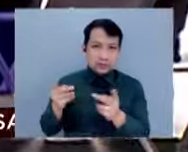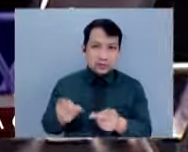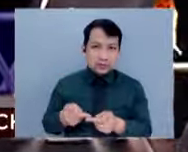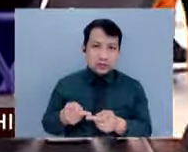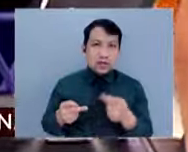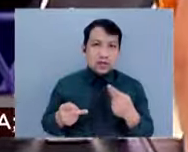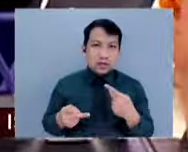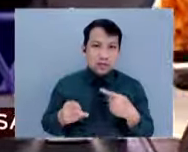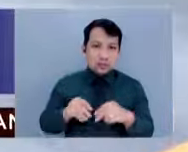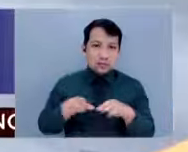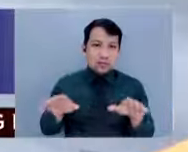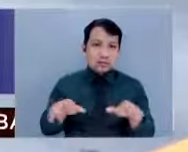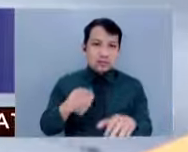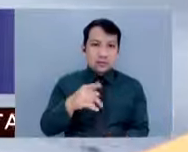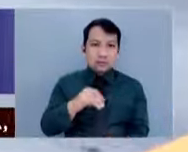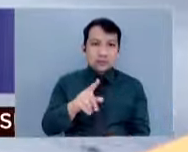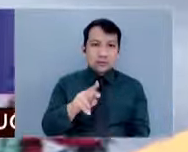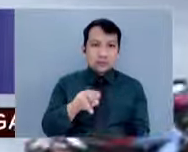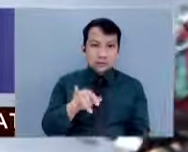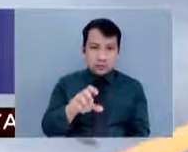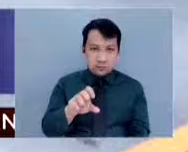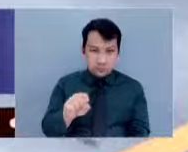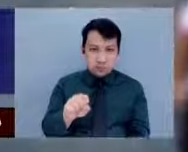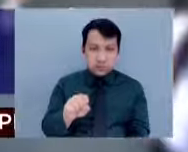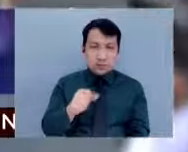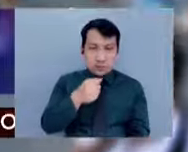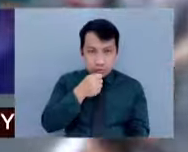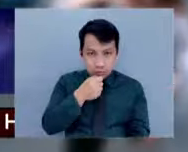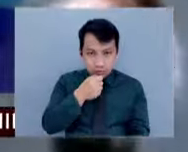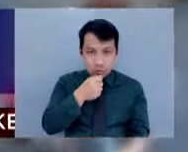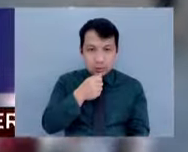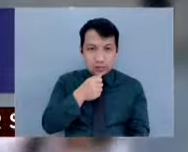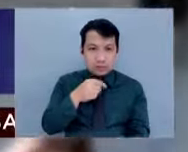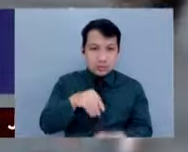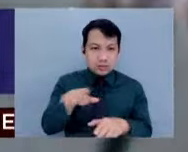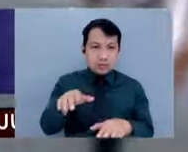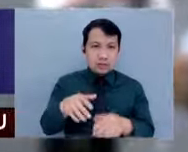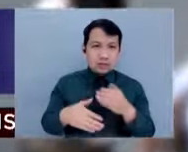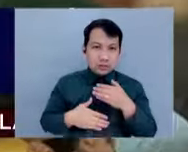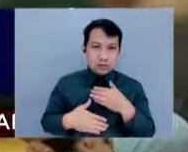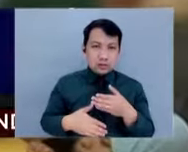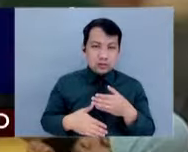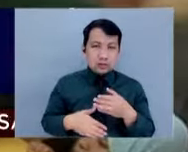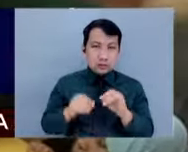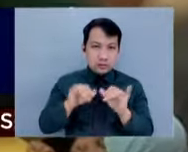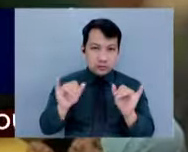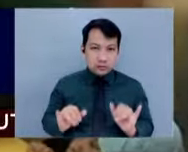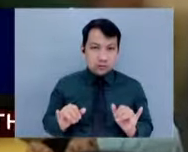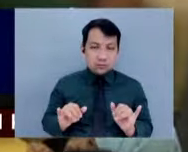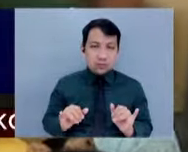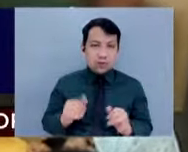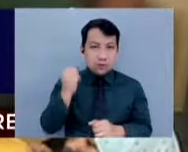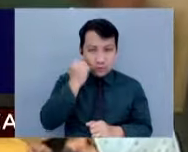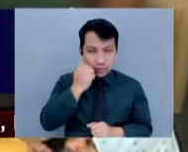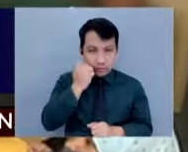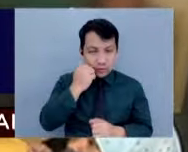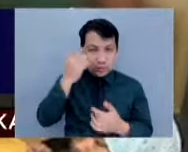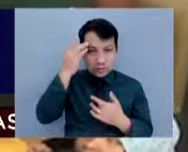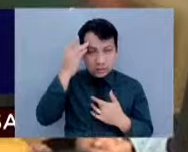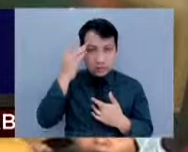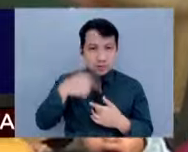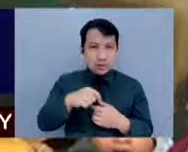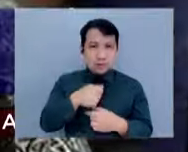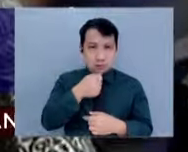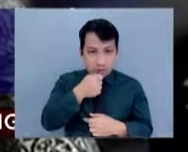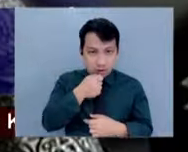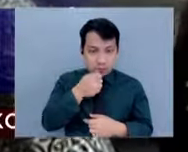ng pertussis o whooping cough. Isa itong impeksyon sa respiratory system at kadalasang sintomas nito ay pag-ubo ng higit